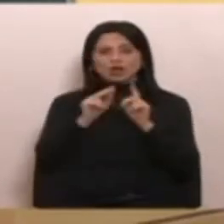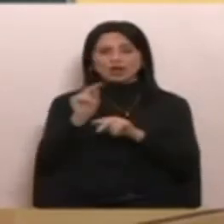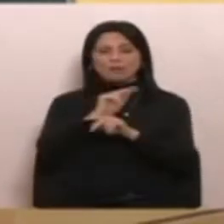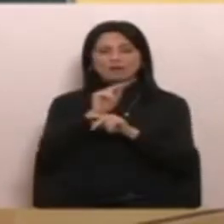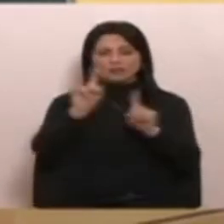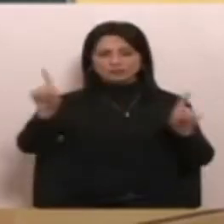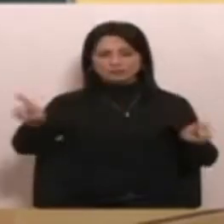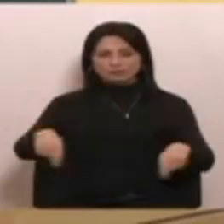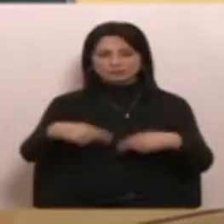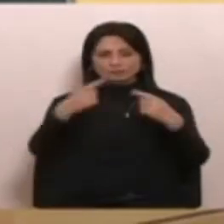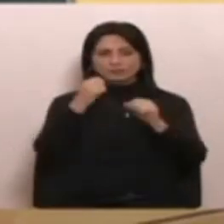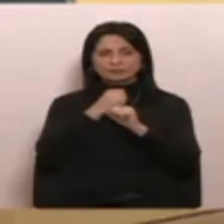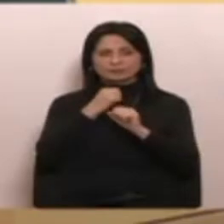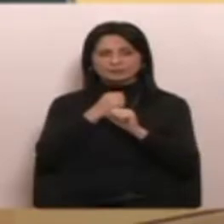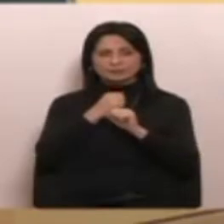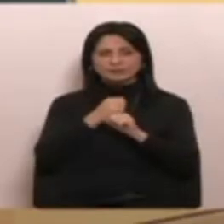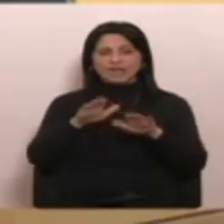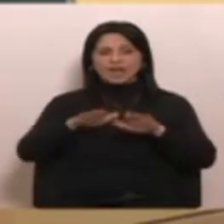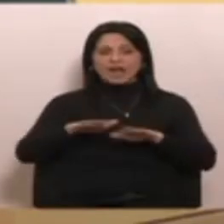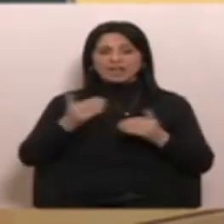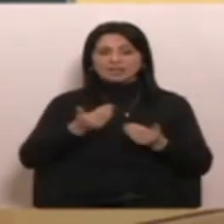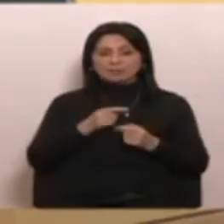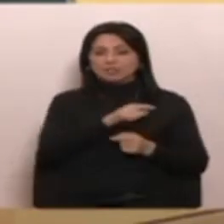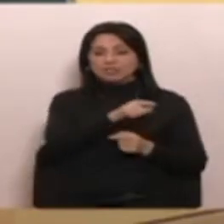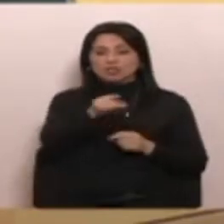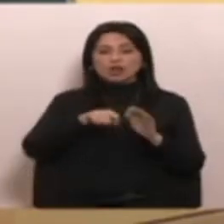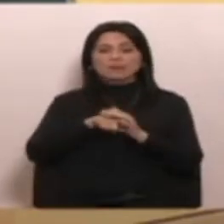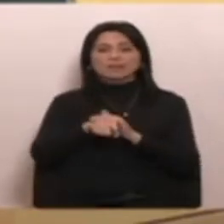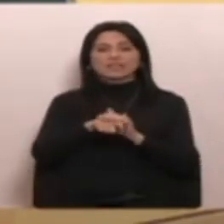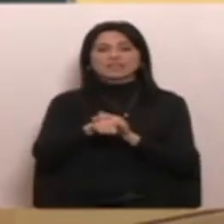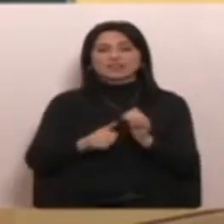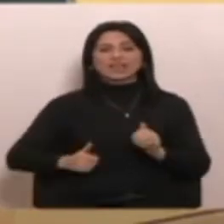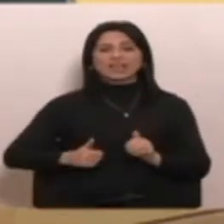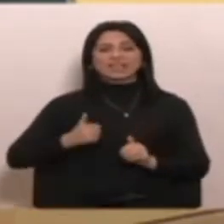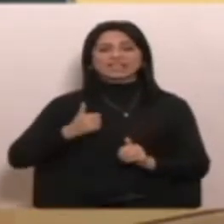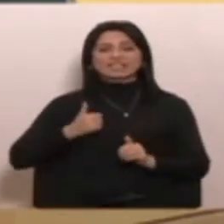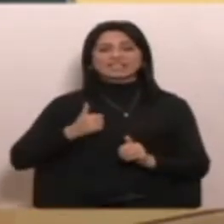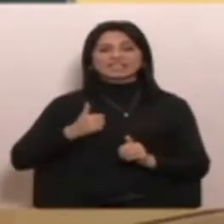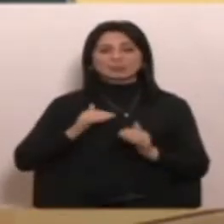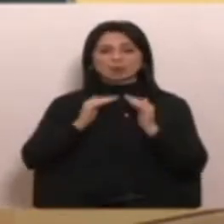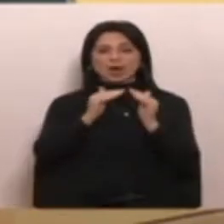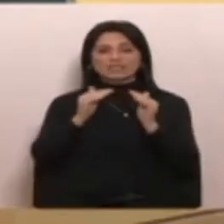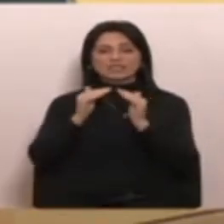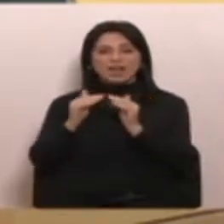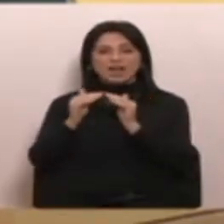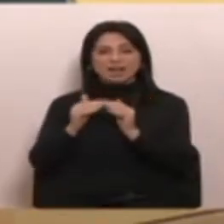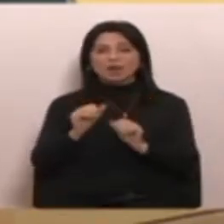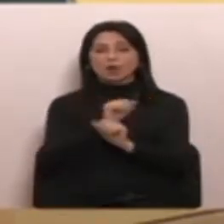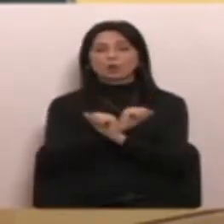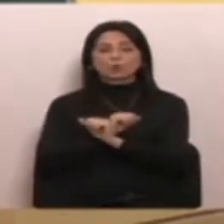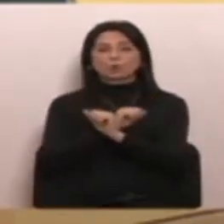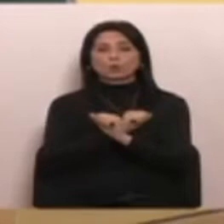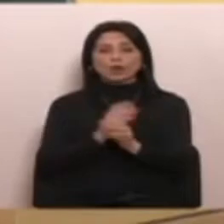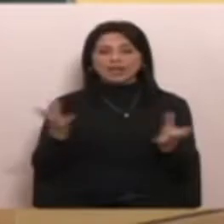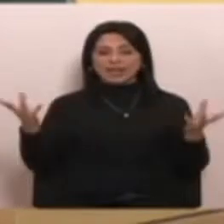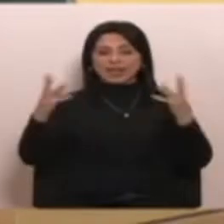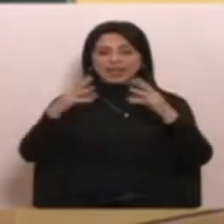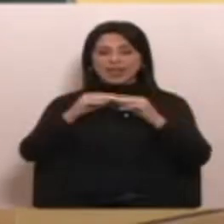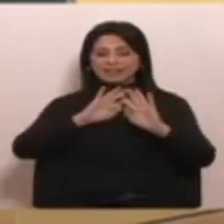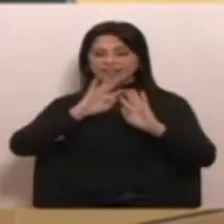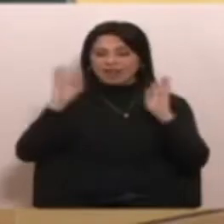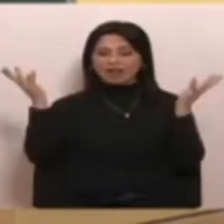და განვითარება, ადგილზე მცხოვრები დევნილების ღირსეული განსახლება, კურორტის ერთიანი